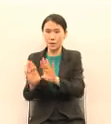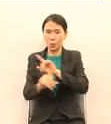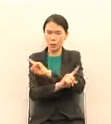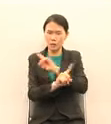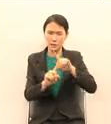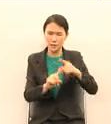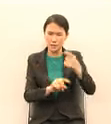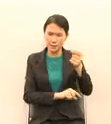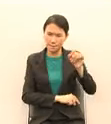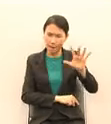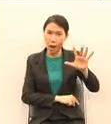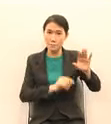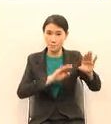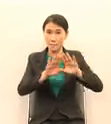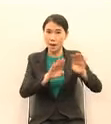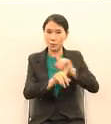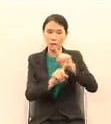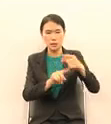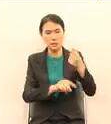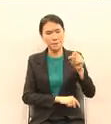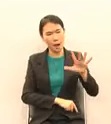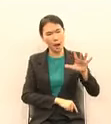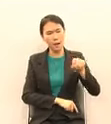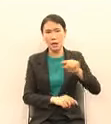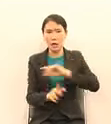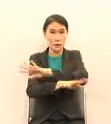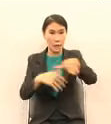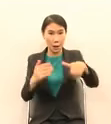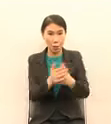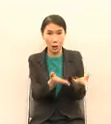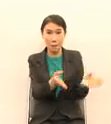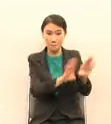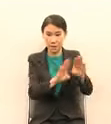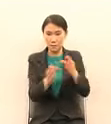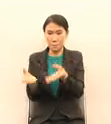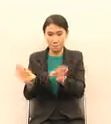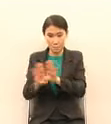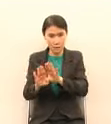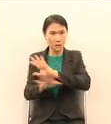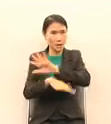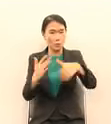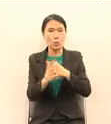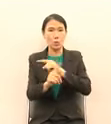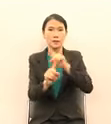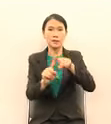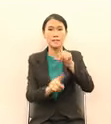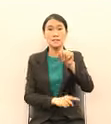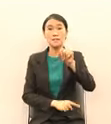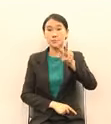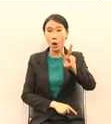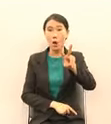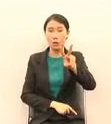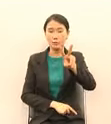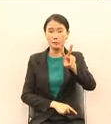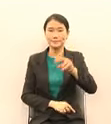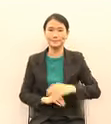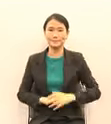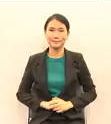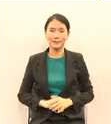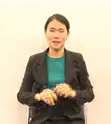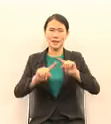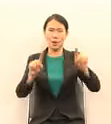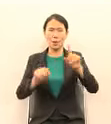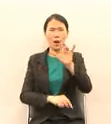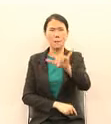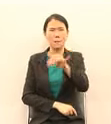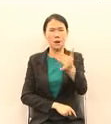ที่15จะปิดทั้งหมดนะคือวันที่22ที่จริงแล้วเนี่ยบางคนบ